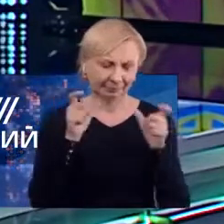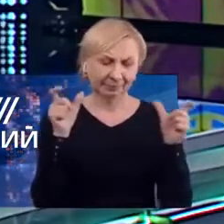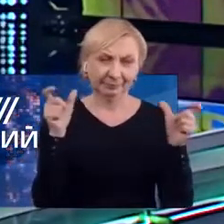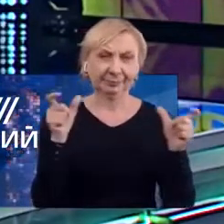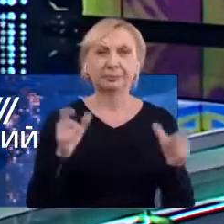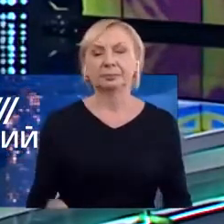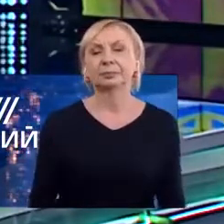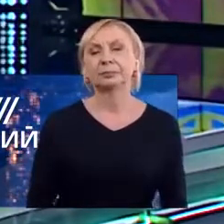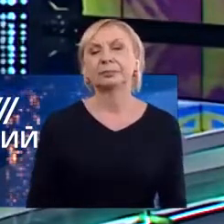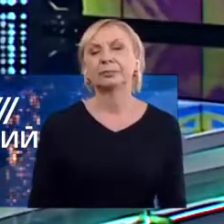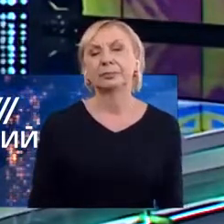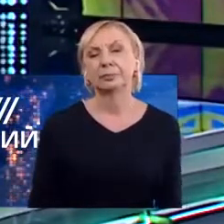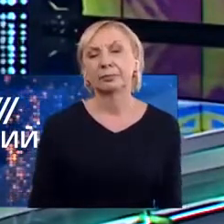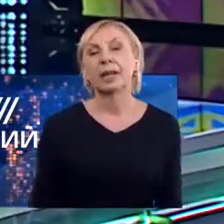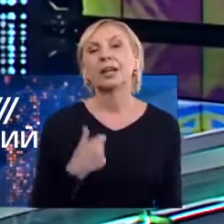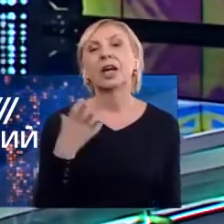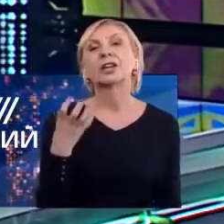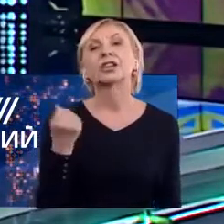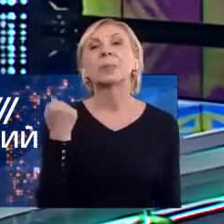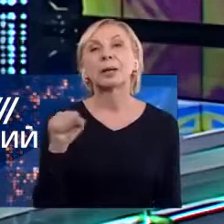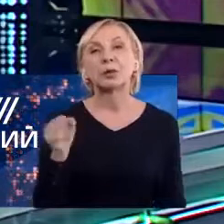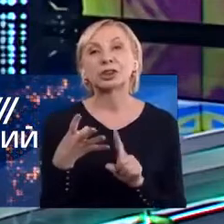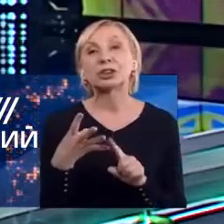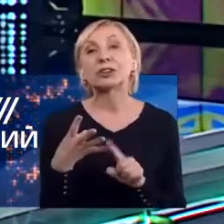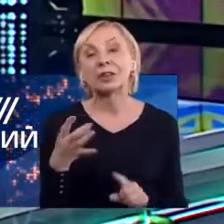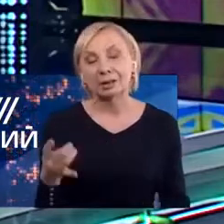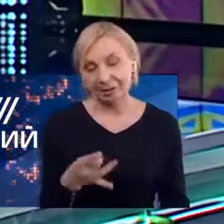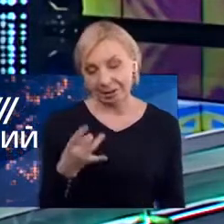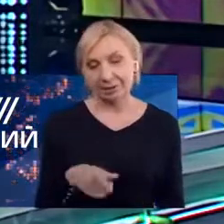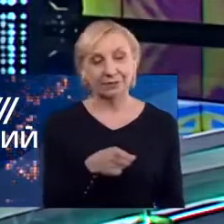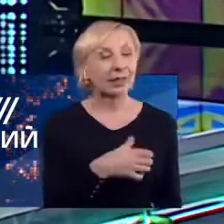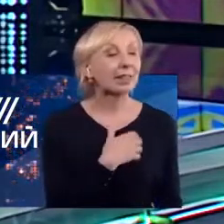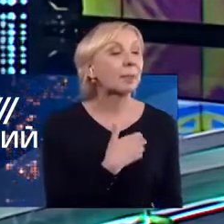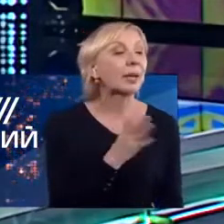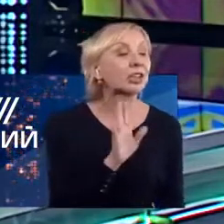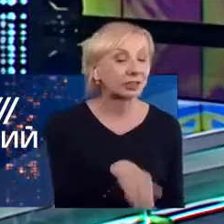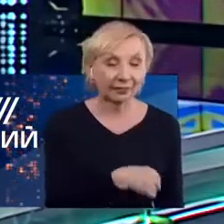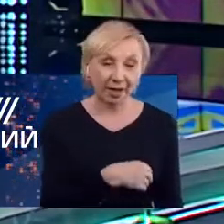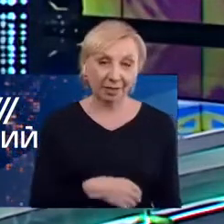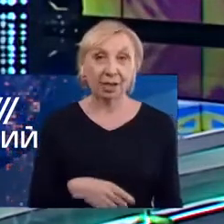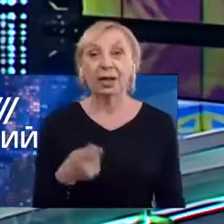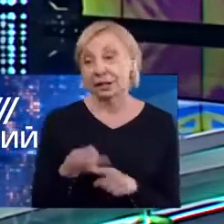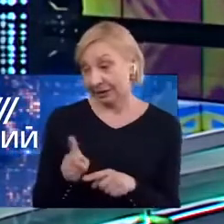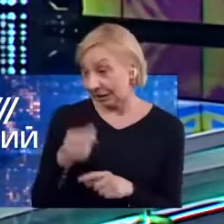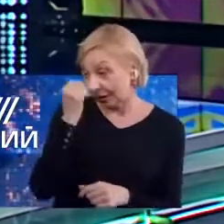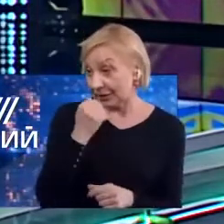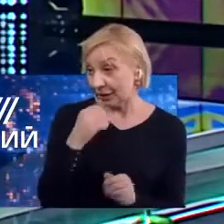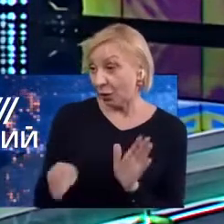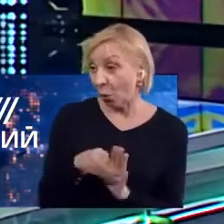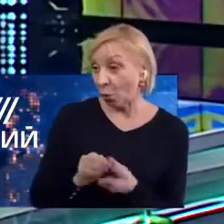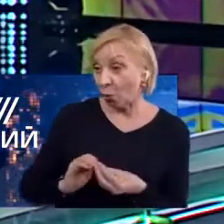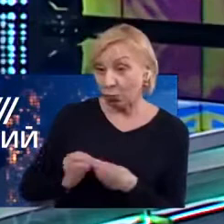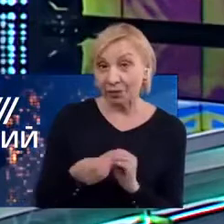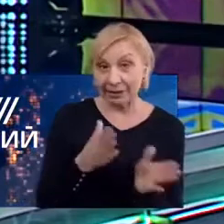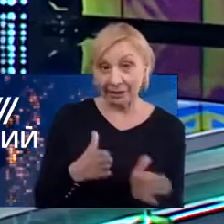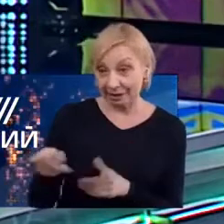Лише, я ще переможу і четвертий раз. Ви можете не переживати. Завдяки корумпованій системі. Ні, завдяки тому, що я... Це ж